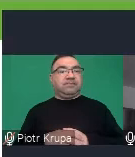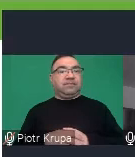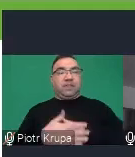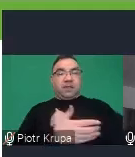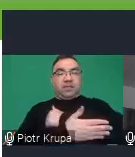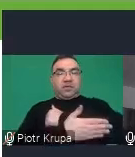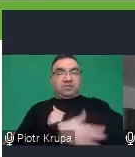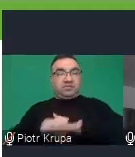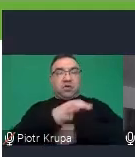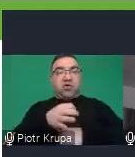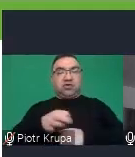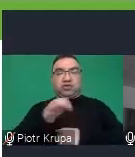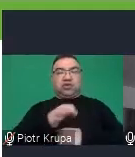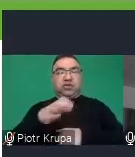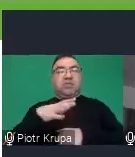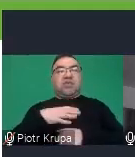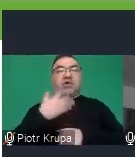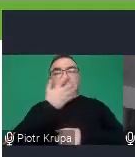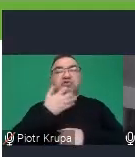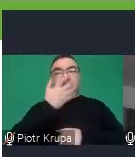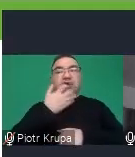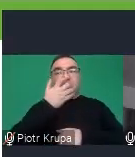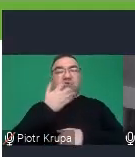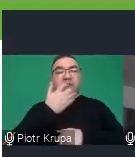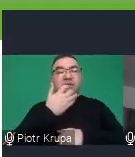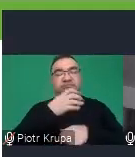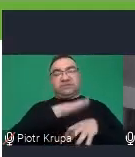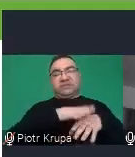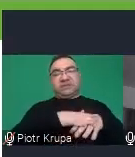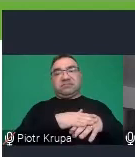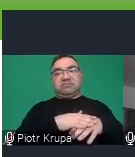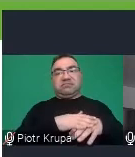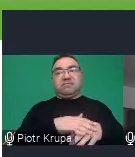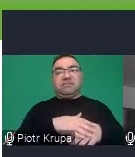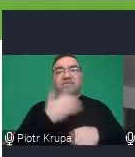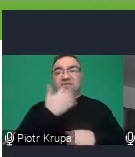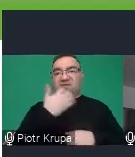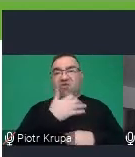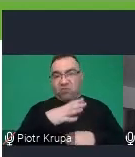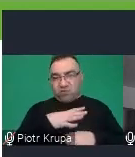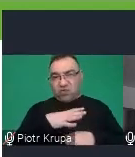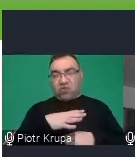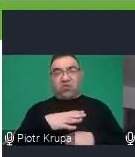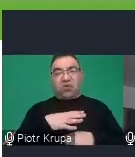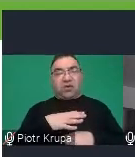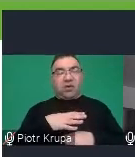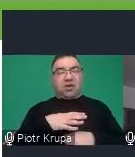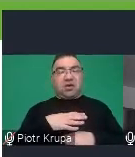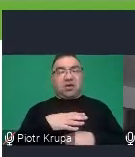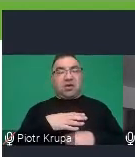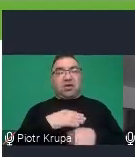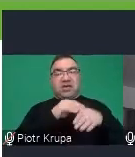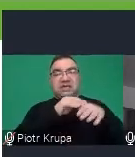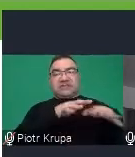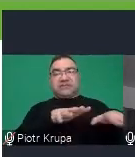podstawowym osiedle to było zasilane z ciepłowni konwekcjonalnej opalanej paliwem węglowym. Sieć